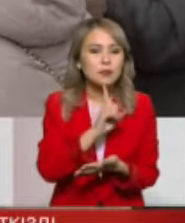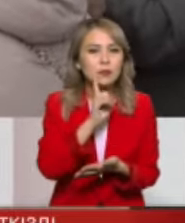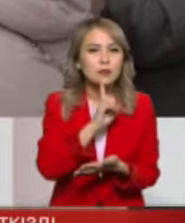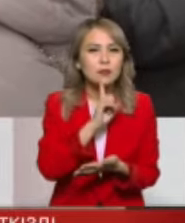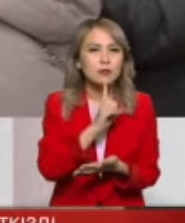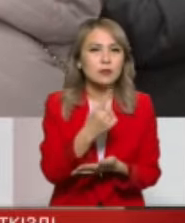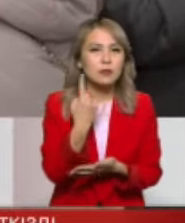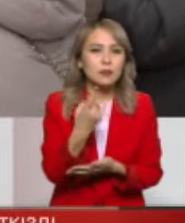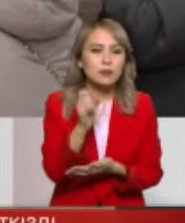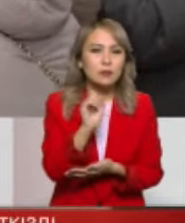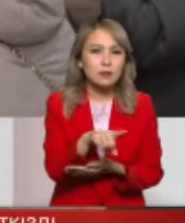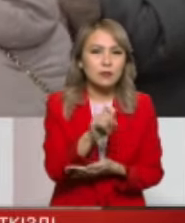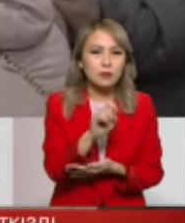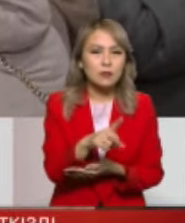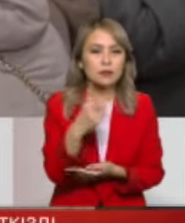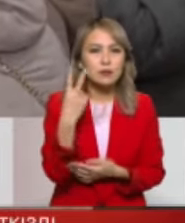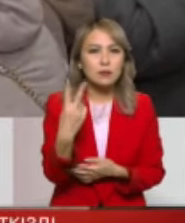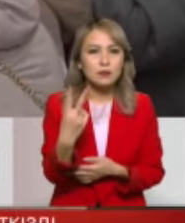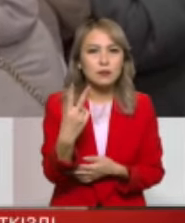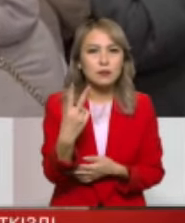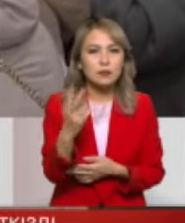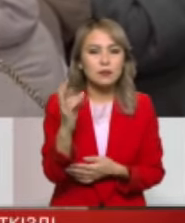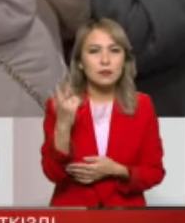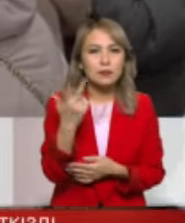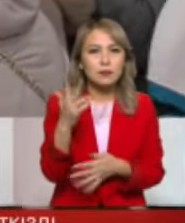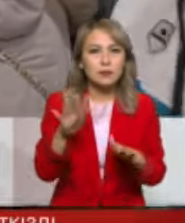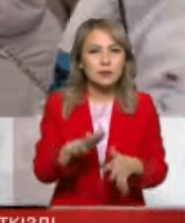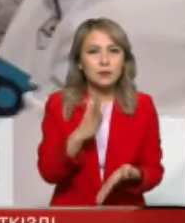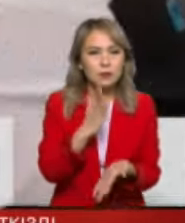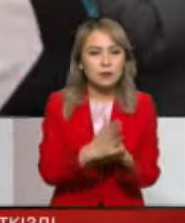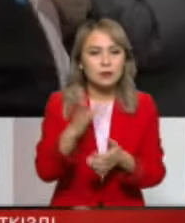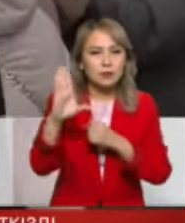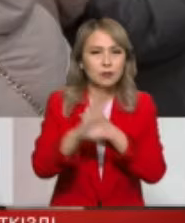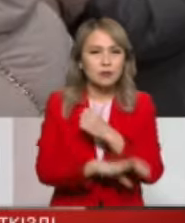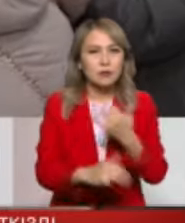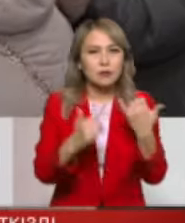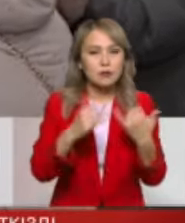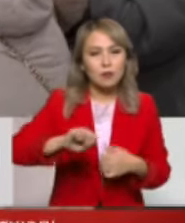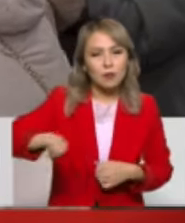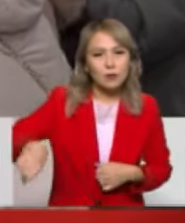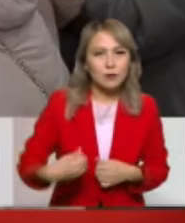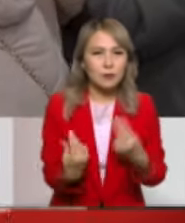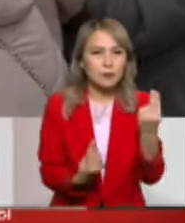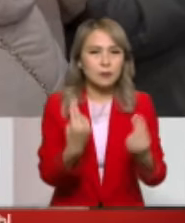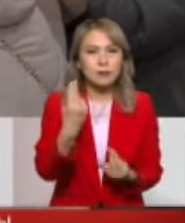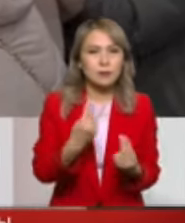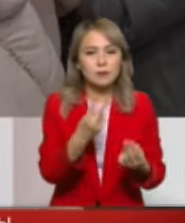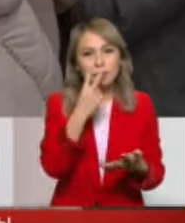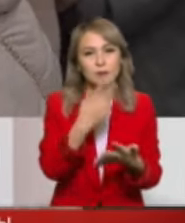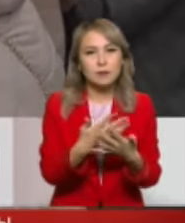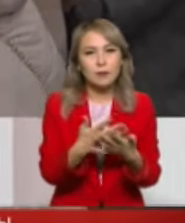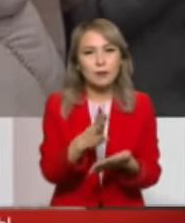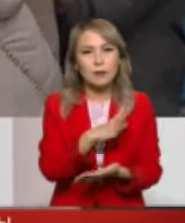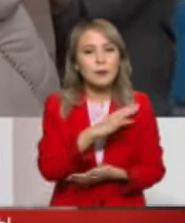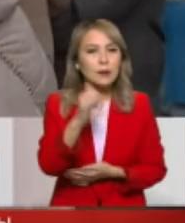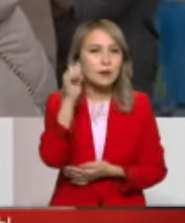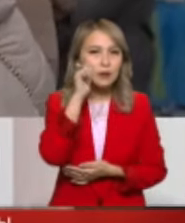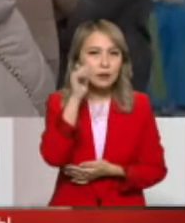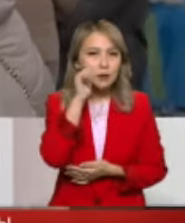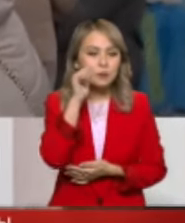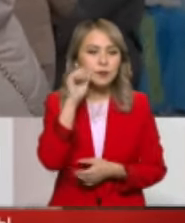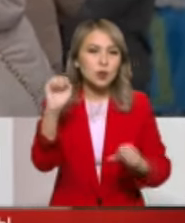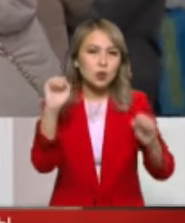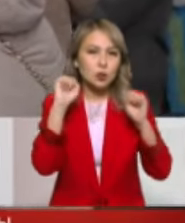қоржында 1 алтын, 2 қола медаль бар. Оның соңғысын бүгін хоккейшілеріміз салған болады. Ал